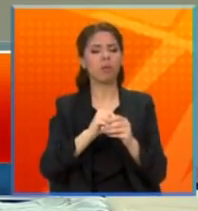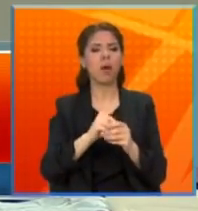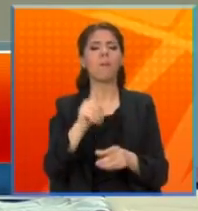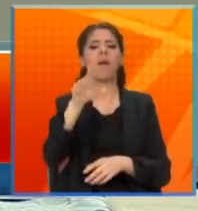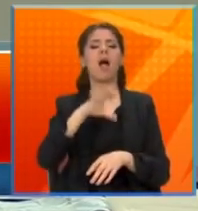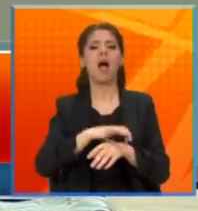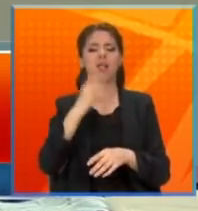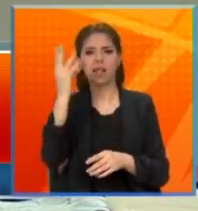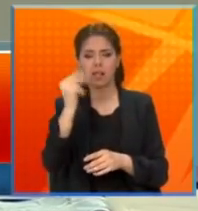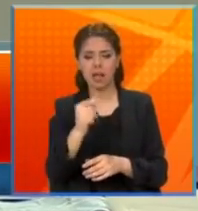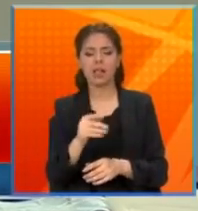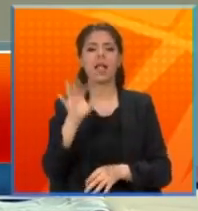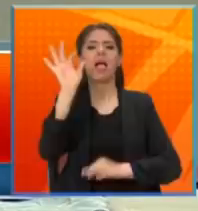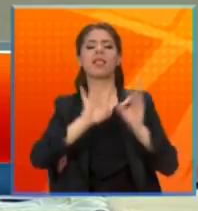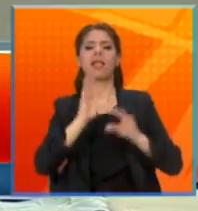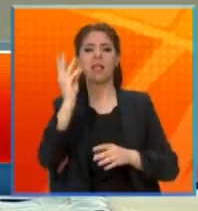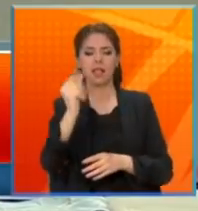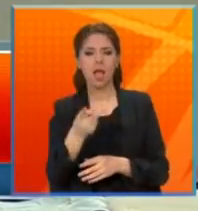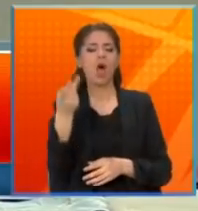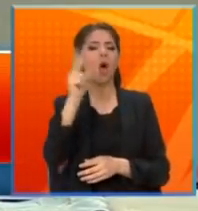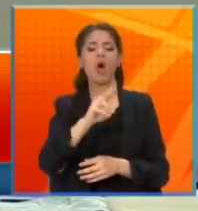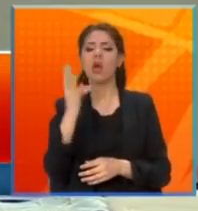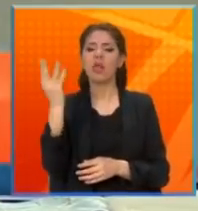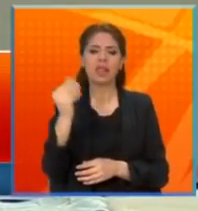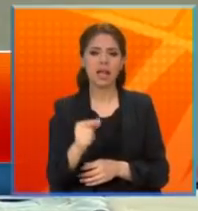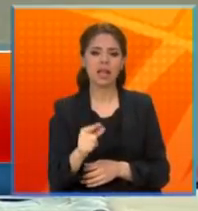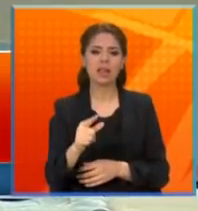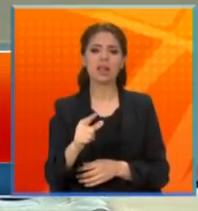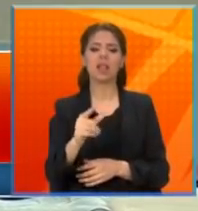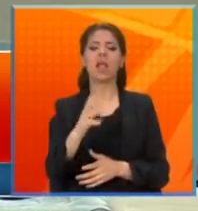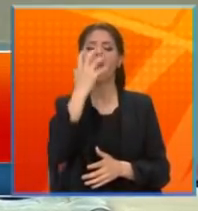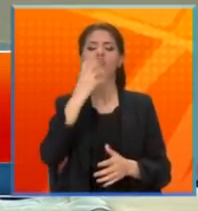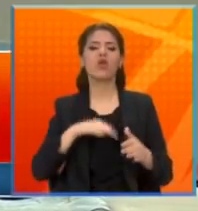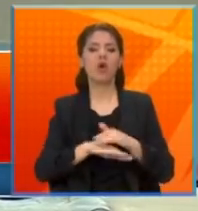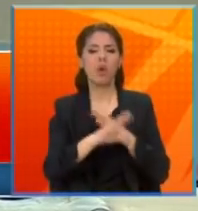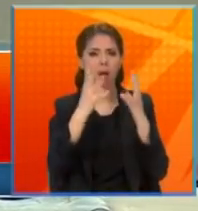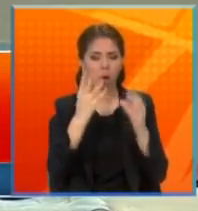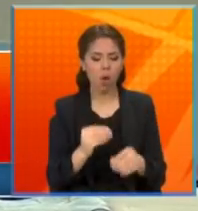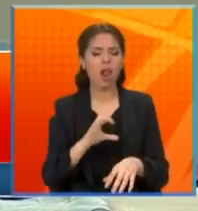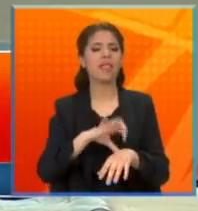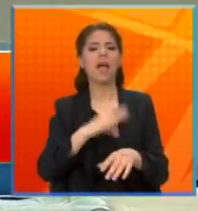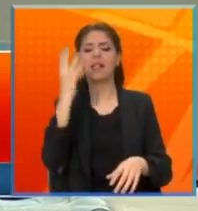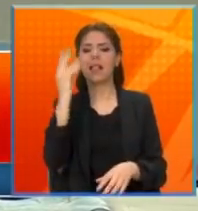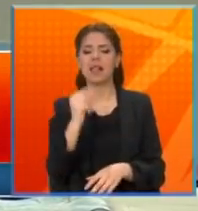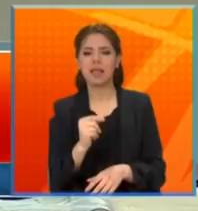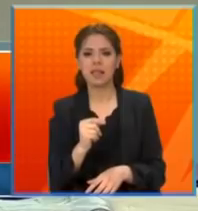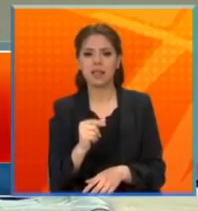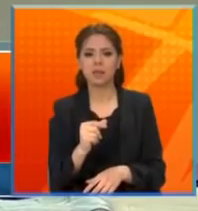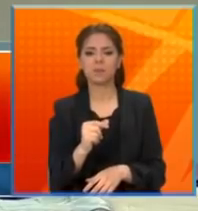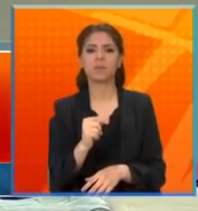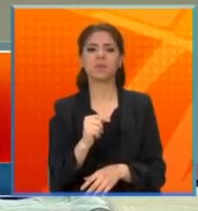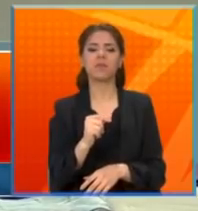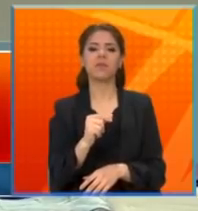test sayısını, kaybettiğimiz vaka sayısını, yoğun bakımda olan hasta sayısını,